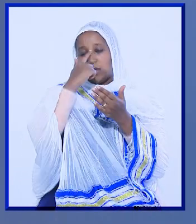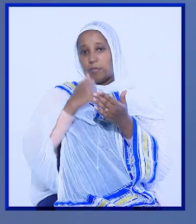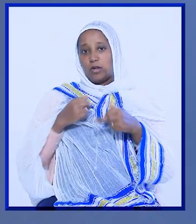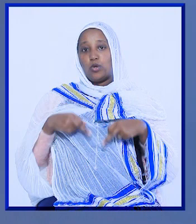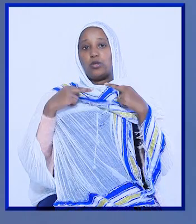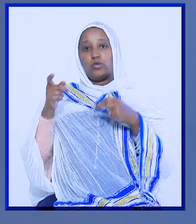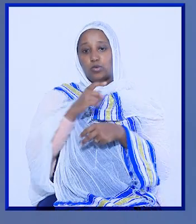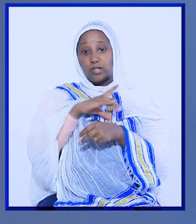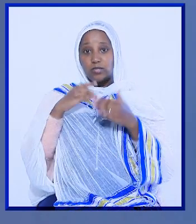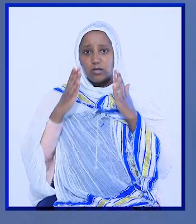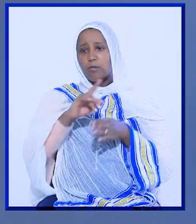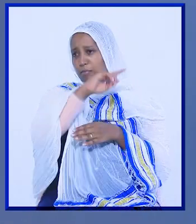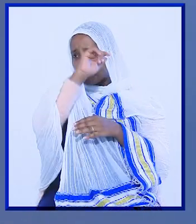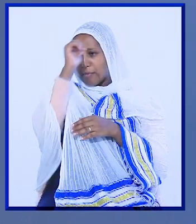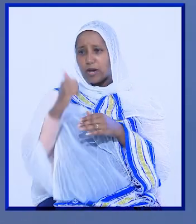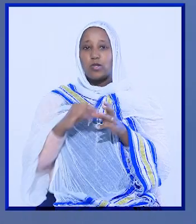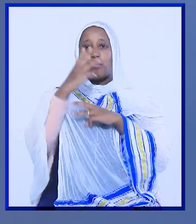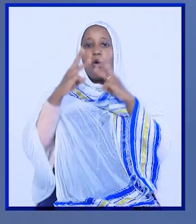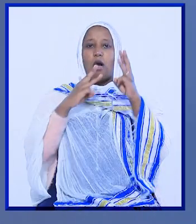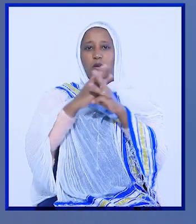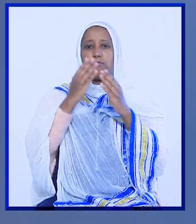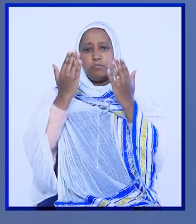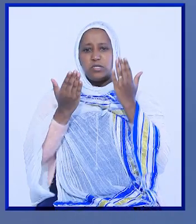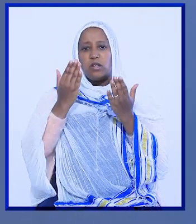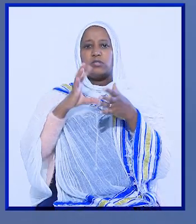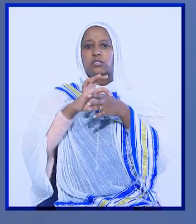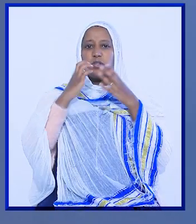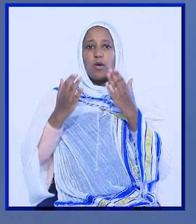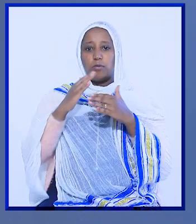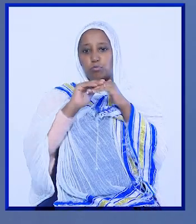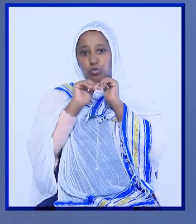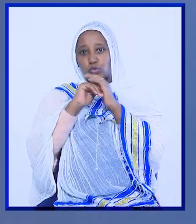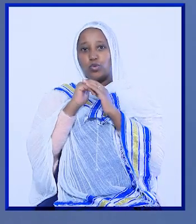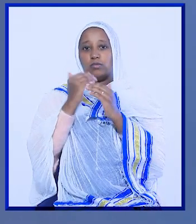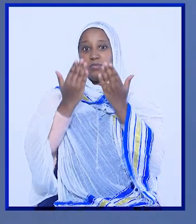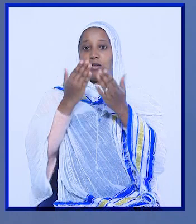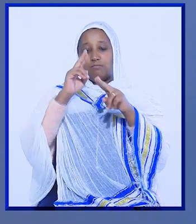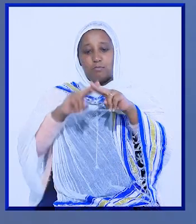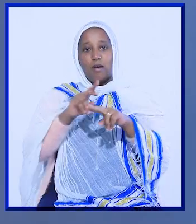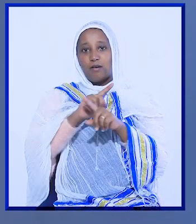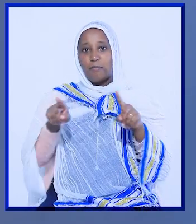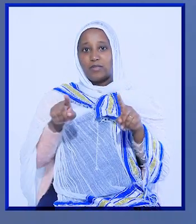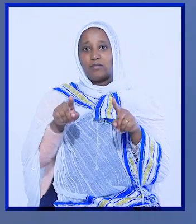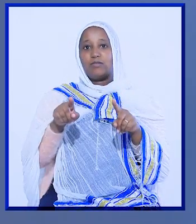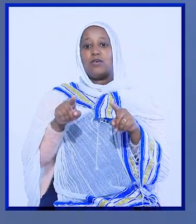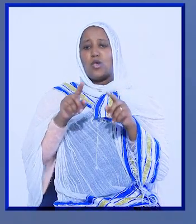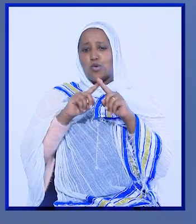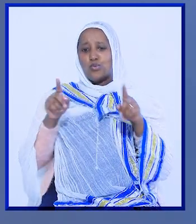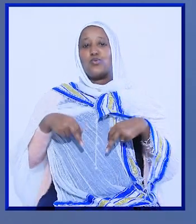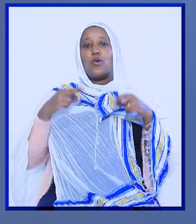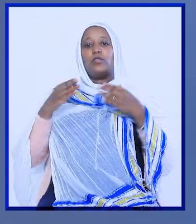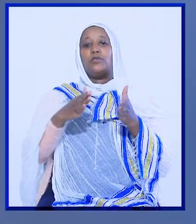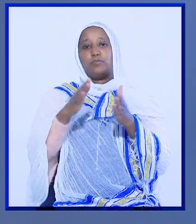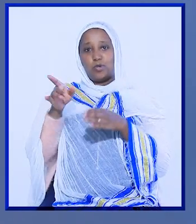ህይወት እንደሆነ፣ ክርስትና በማንኛውም ዓለማዊ ሚዛን ወይም ደግሞ የሥጋዊ ምቾት ሚዛን የማይቀመጥ ልዩ የህይወት መስመር እንደሆነ